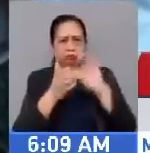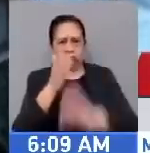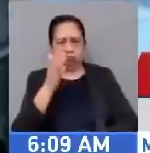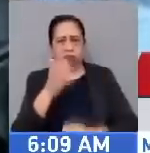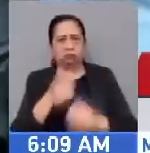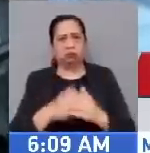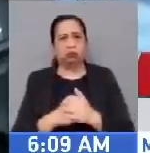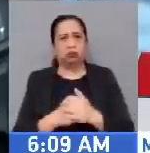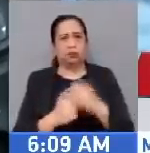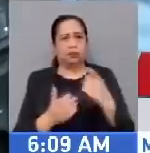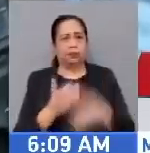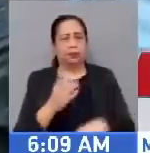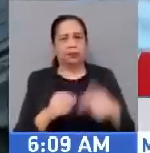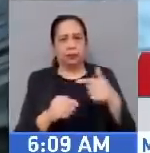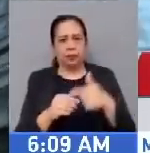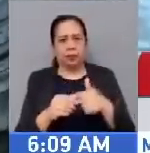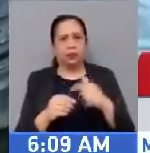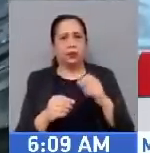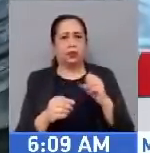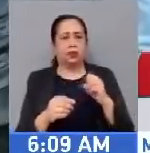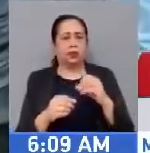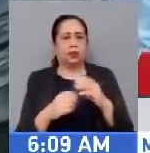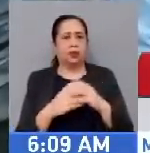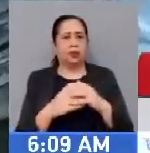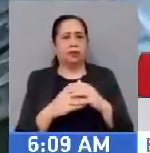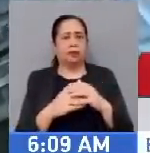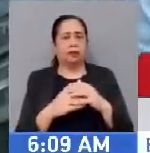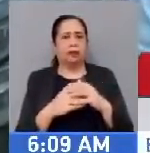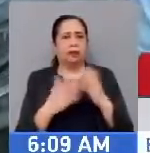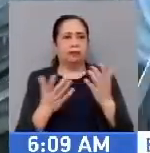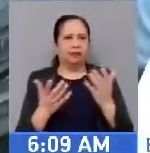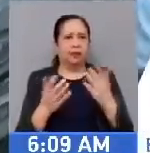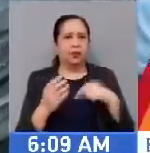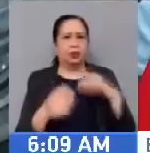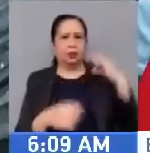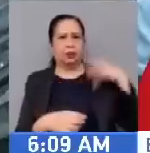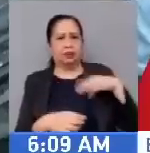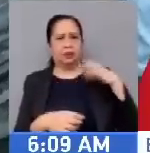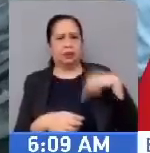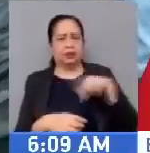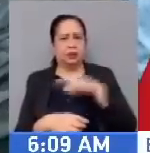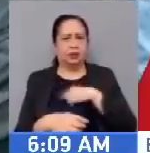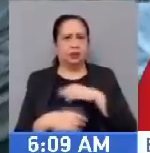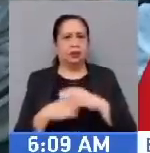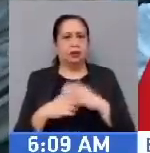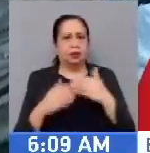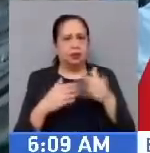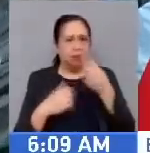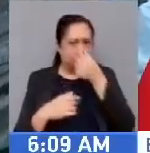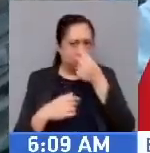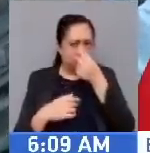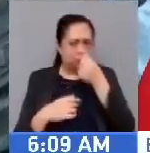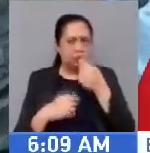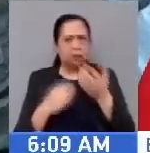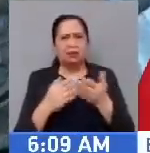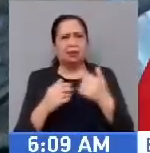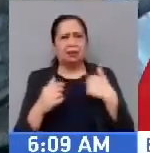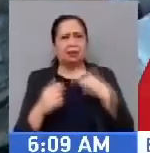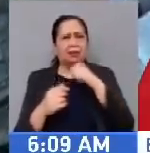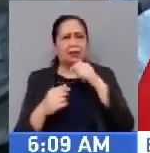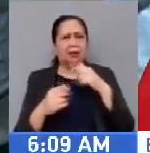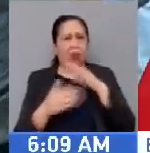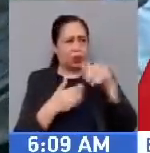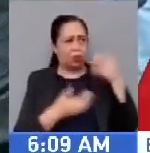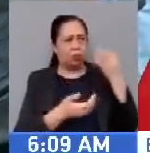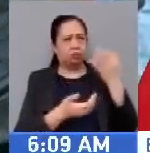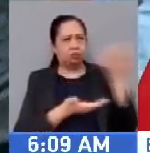langis para naman medyo kumita kaming kahit konti, kasi halos yung kita namin napupunta lang